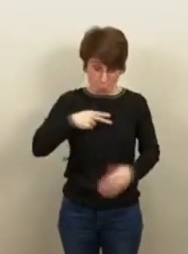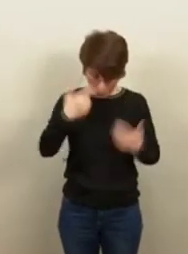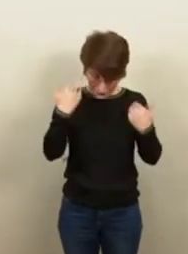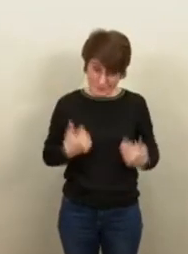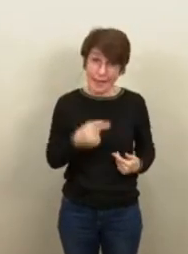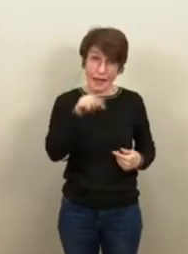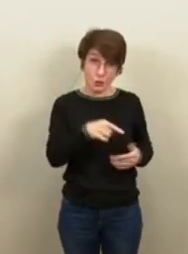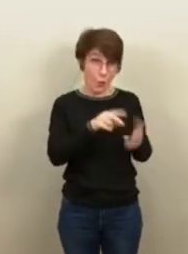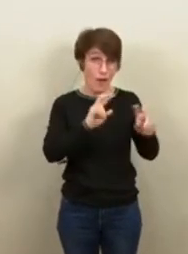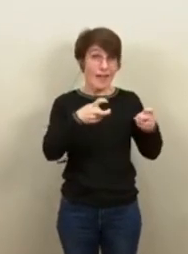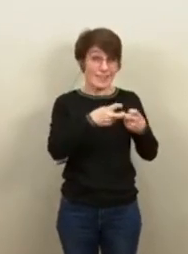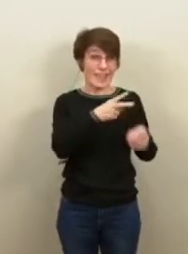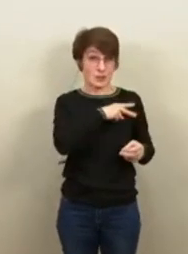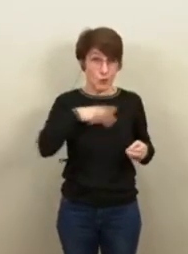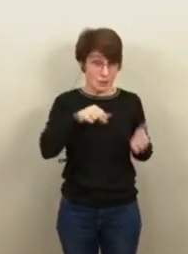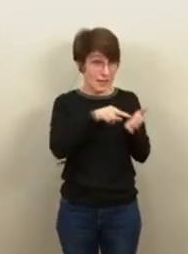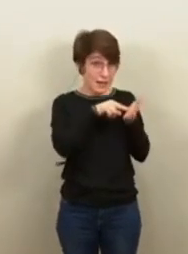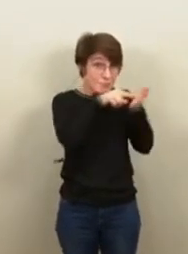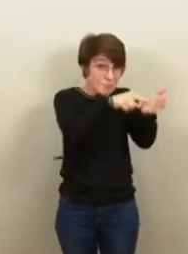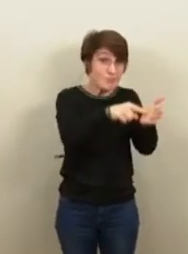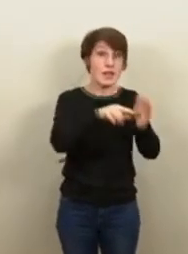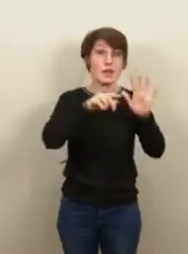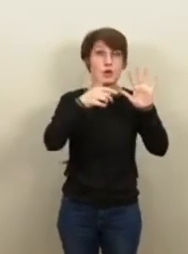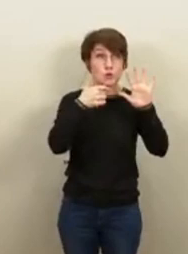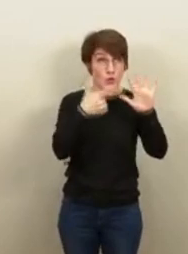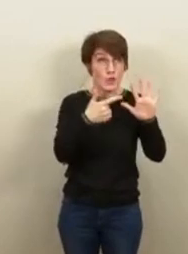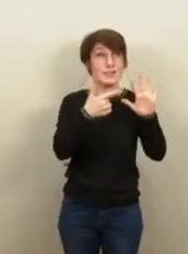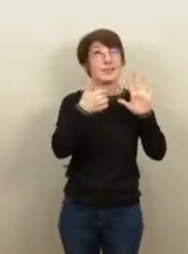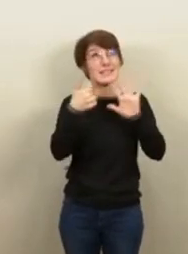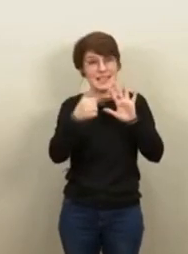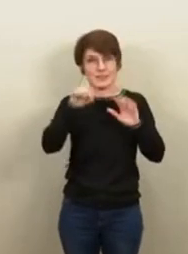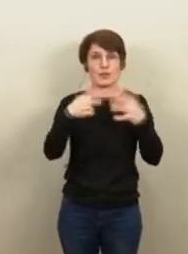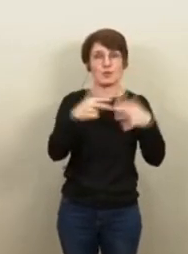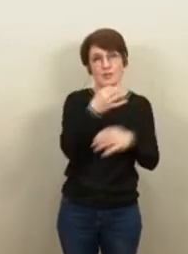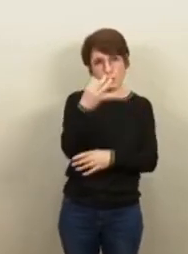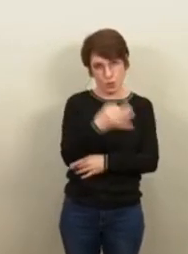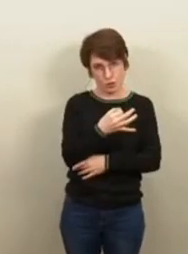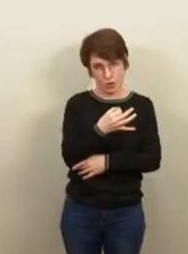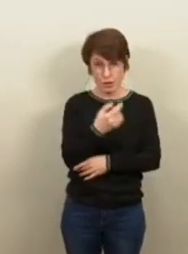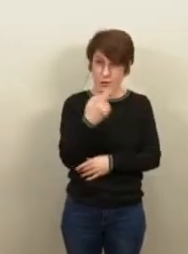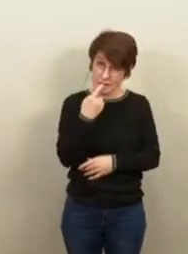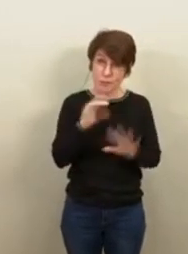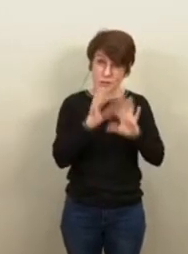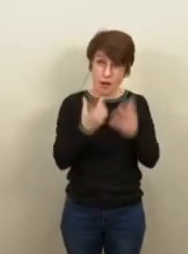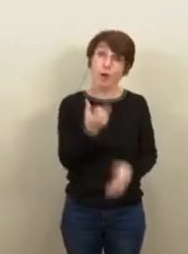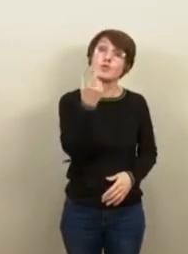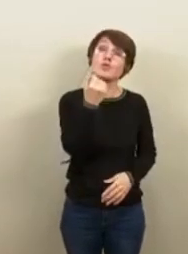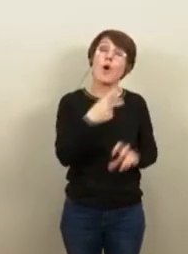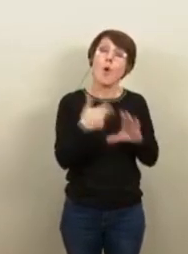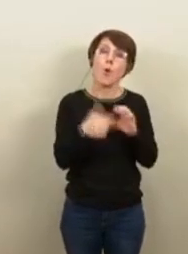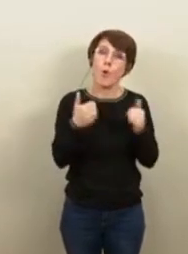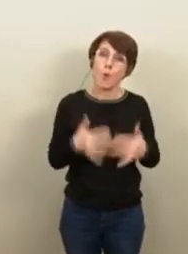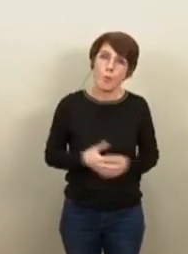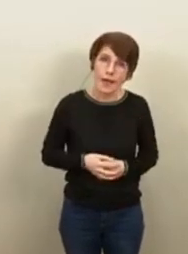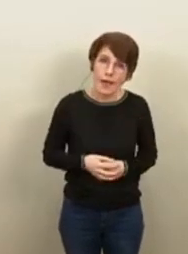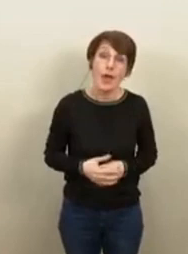taxe foncière à 76,18 %, ce qui l'obligera à sortir la somme conséquente